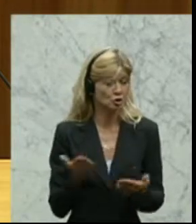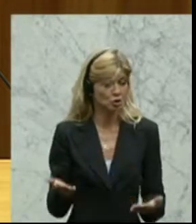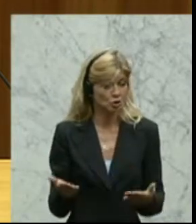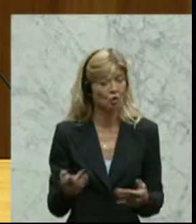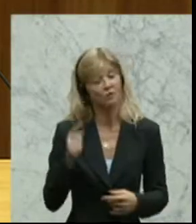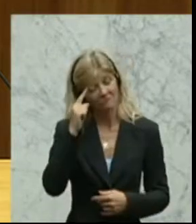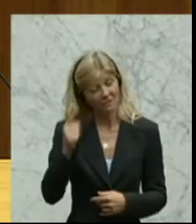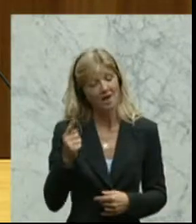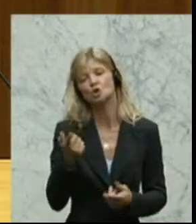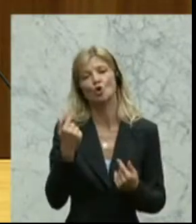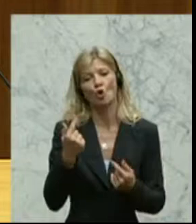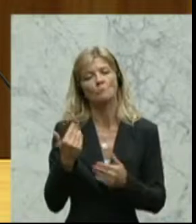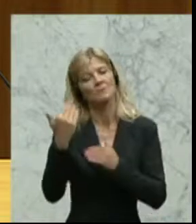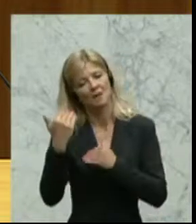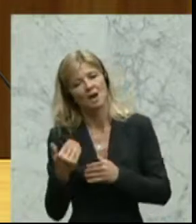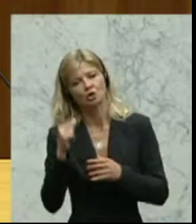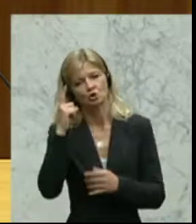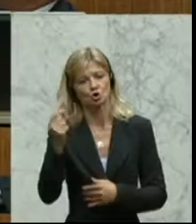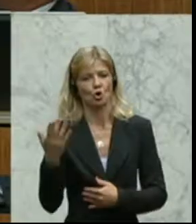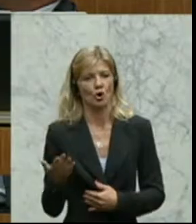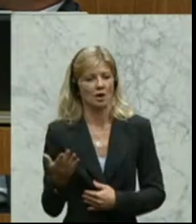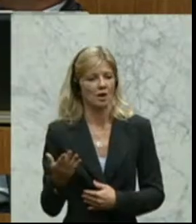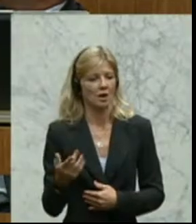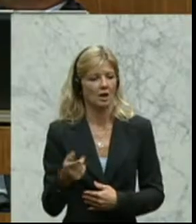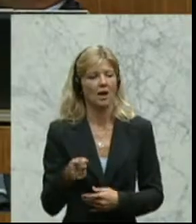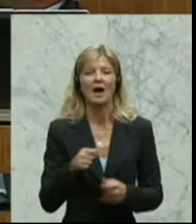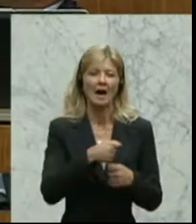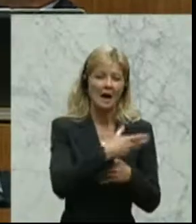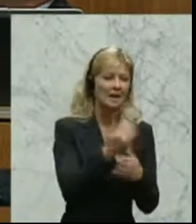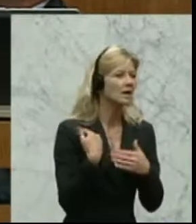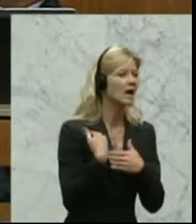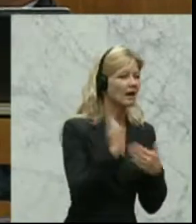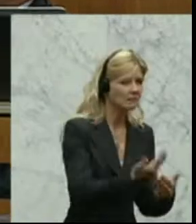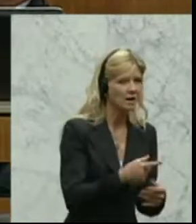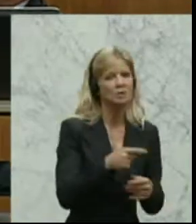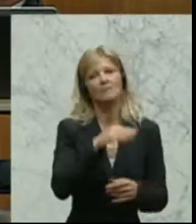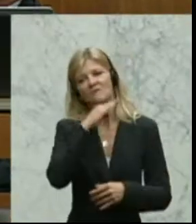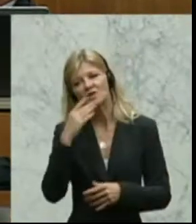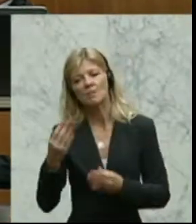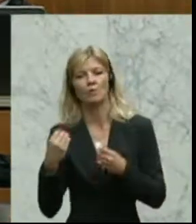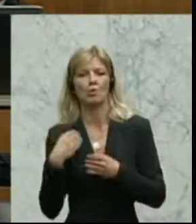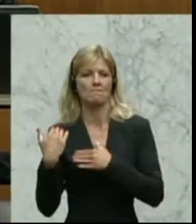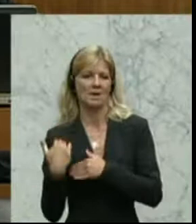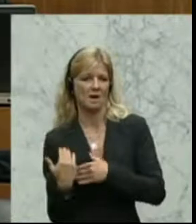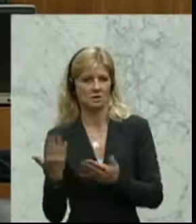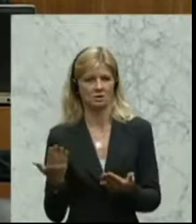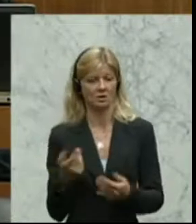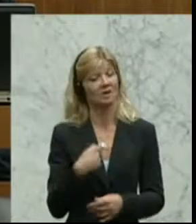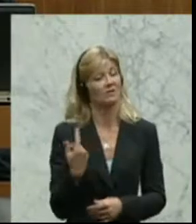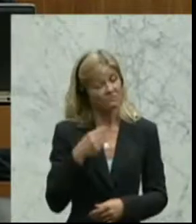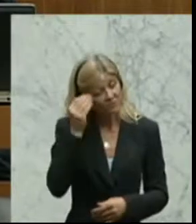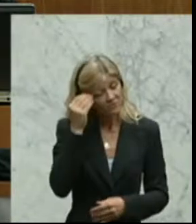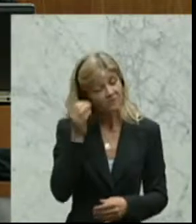das wird bei Einzelnen zu Entlastungen, bei vielen aber zu Belastungen führen. Und wir wissen ganz genau, dass unsere Leute sehr